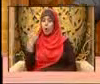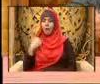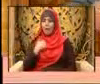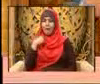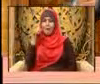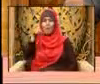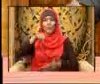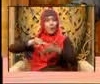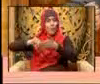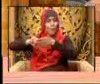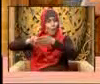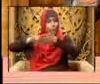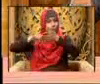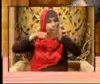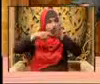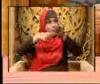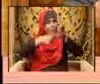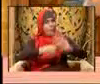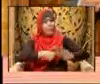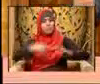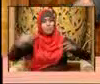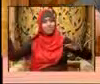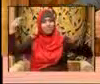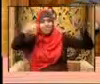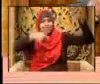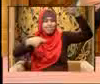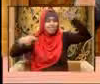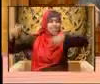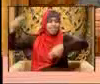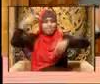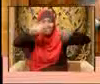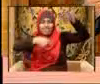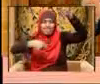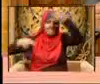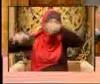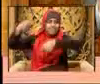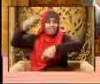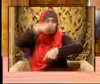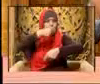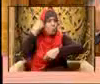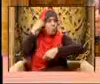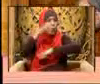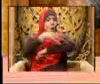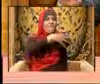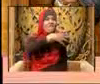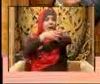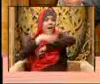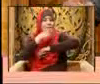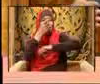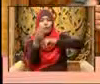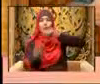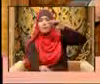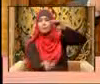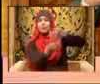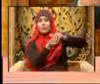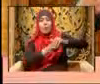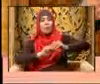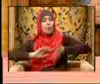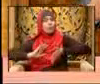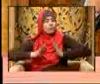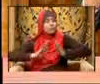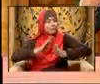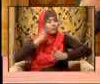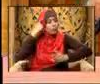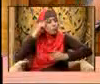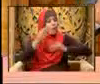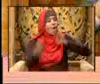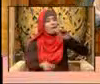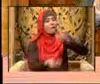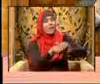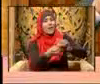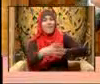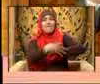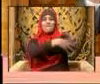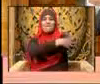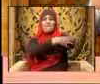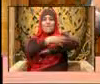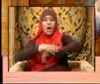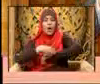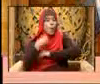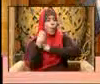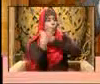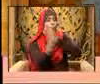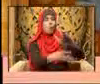نستنهض همة المتصدقين والمتصدقات وأن يهرعوا إلى باب الصدقات